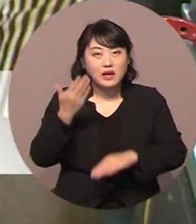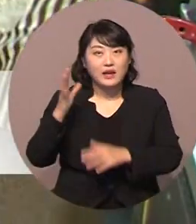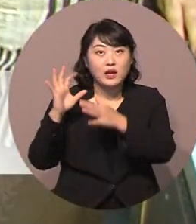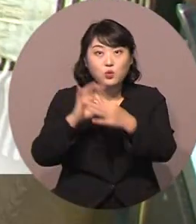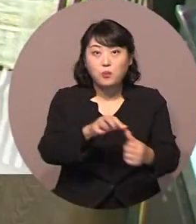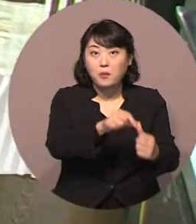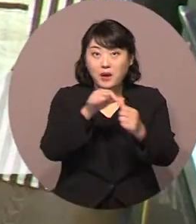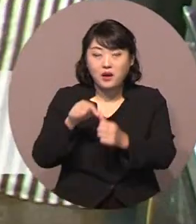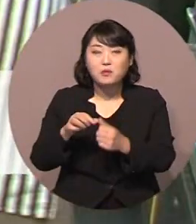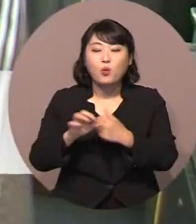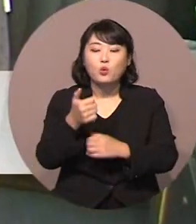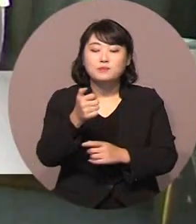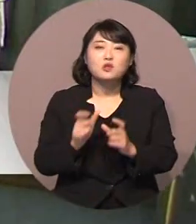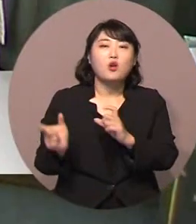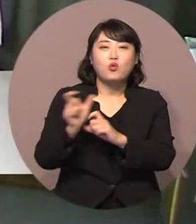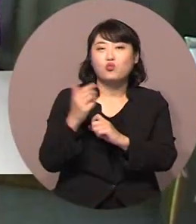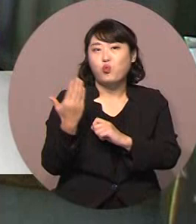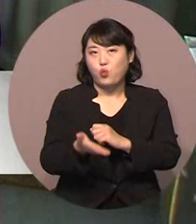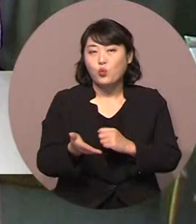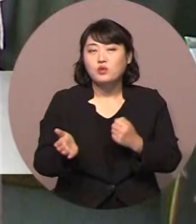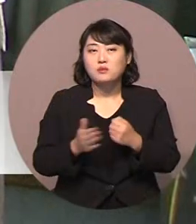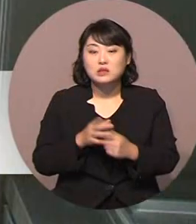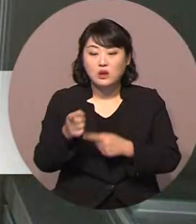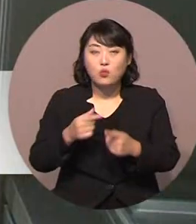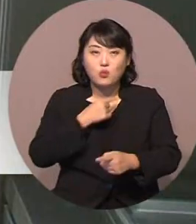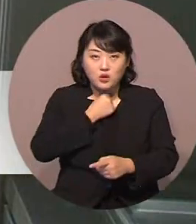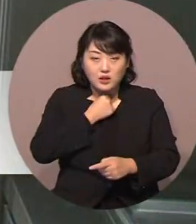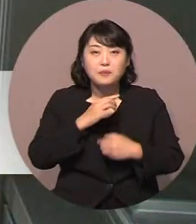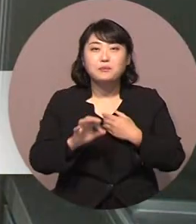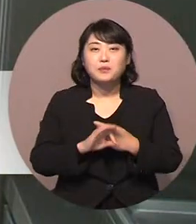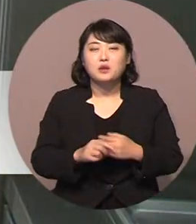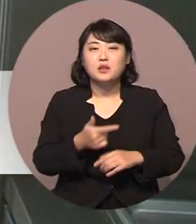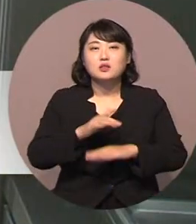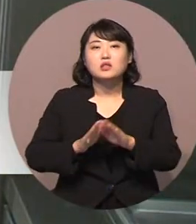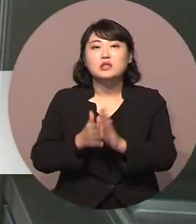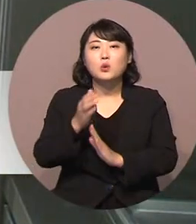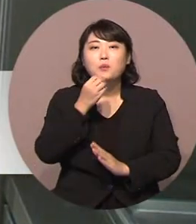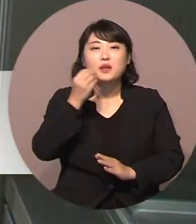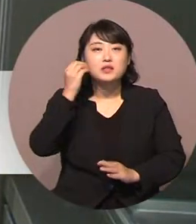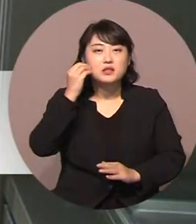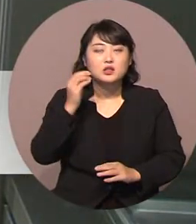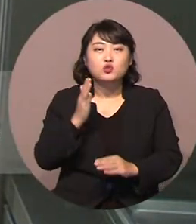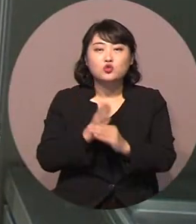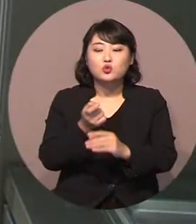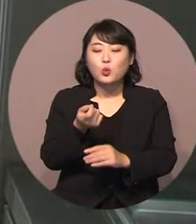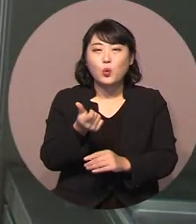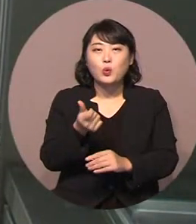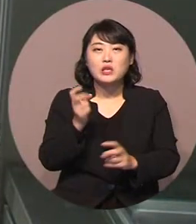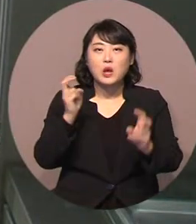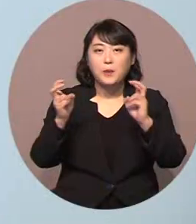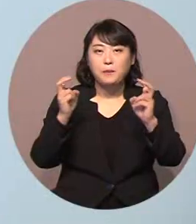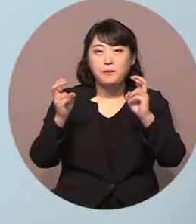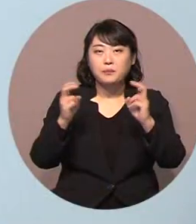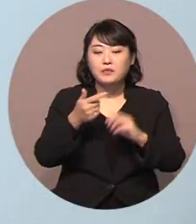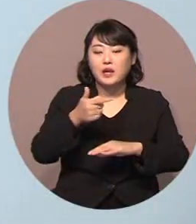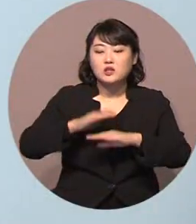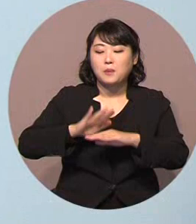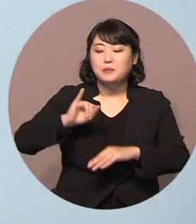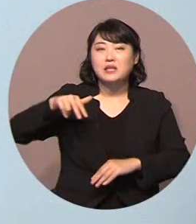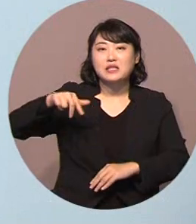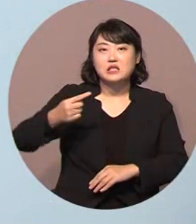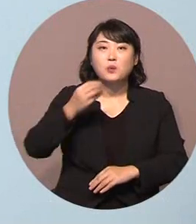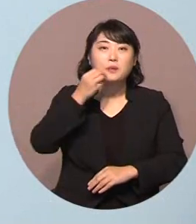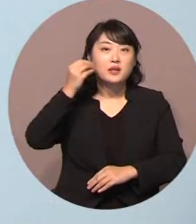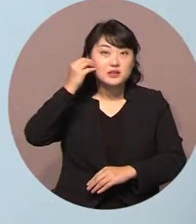50만 원을 추가 지급하는데 신청을 원하는 소상공인들은 대전시 중소기업 지원 포 대전 비즈에서